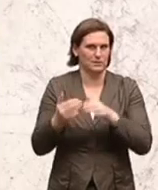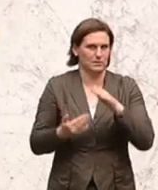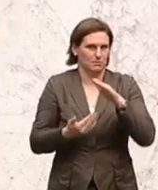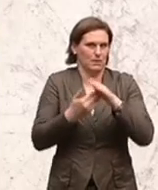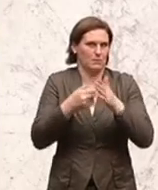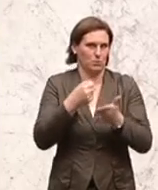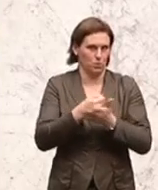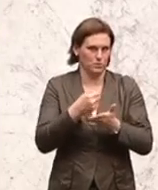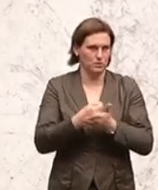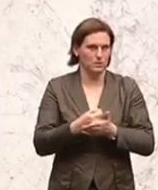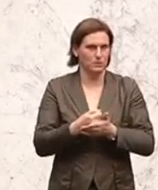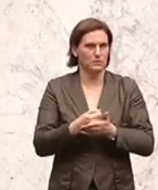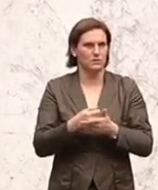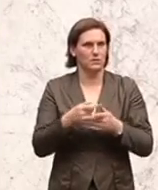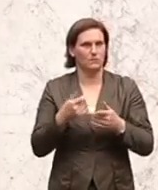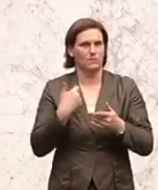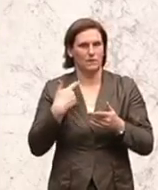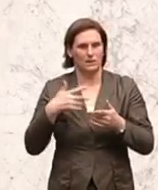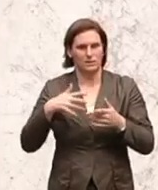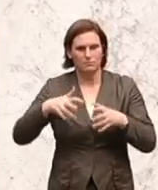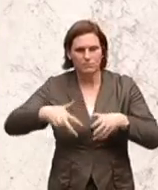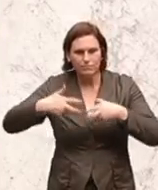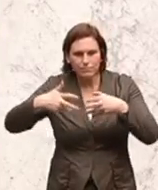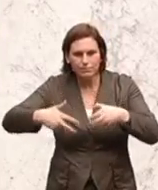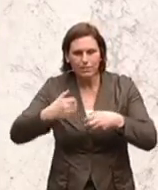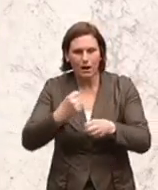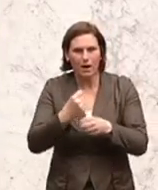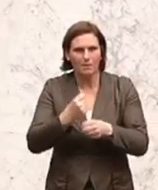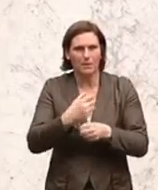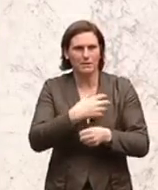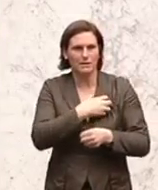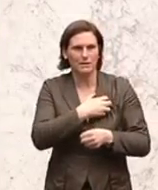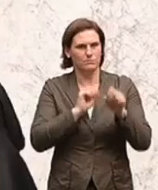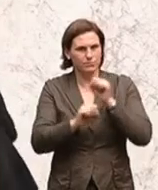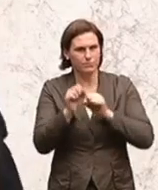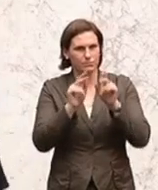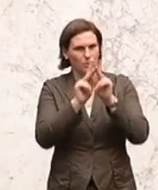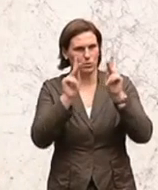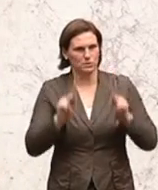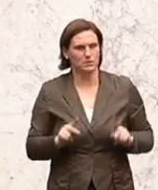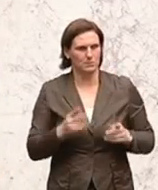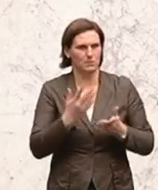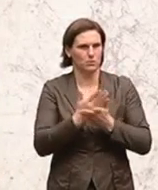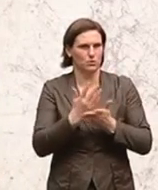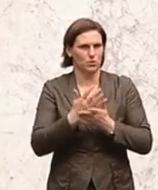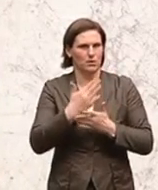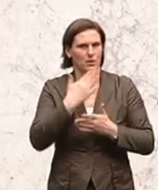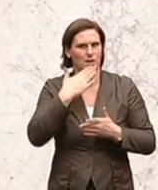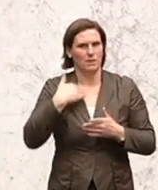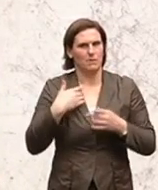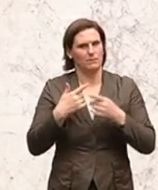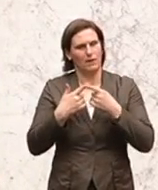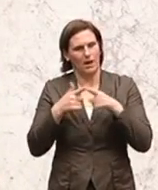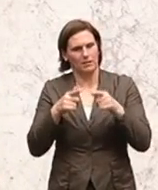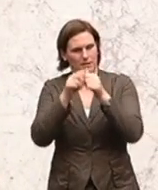der Geschichte wird damit eine Minimallösung beziehungsweise eigentlich nur die Hälfte